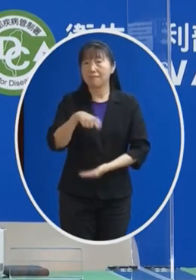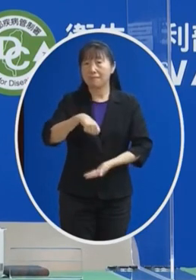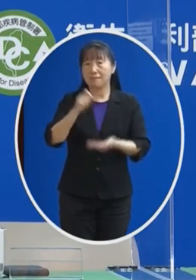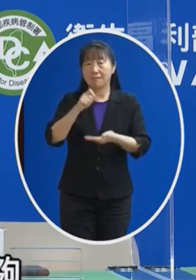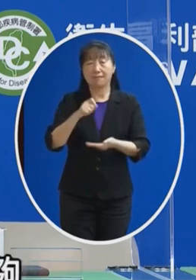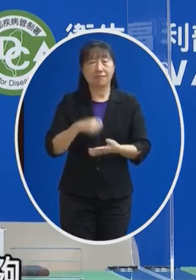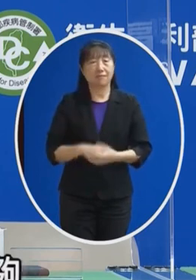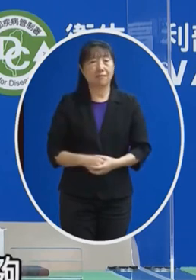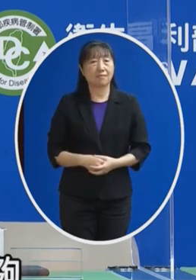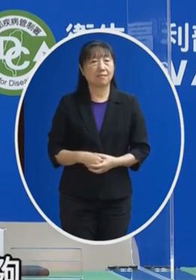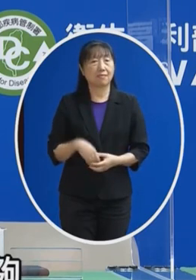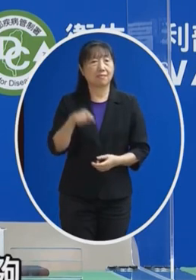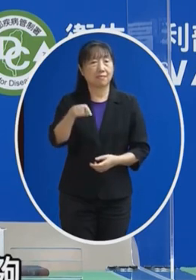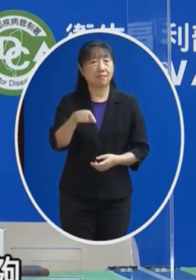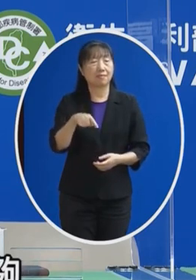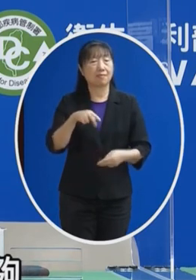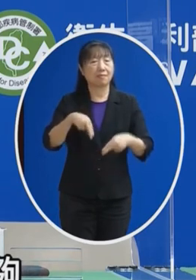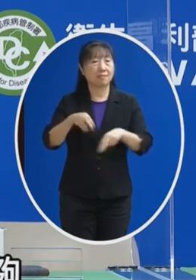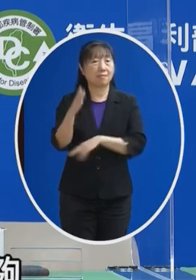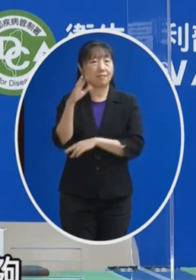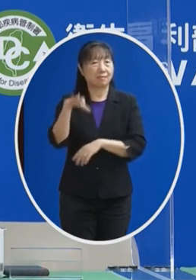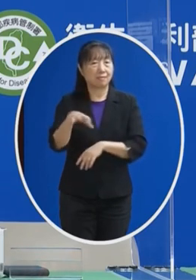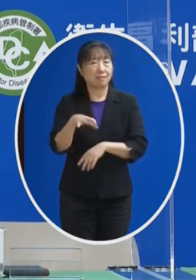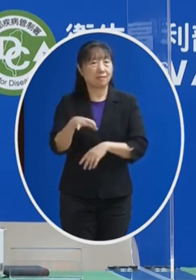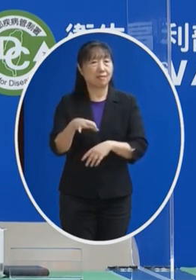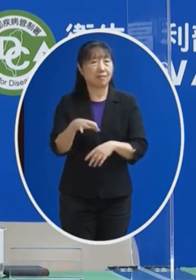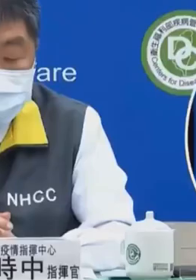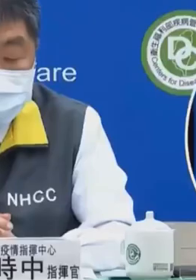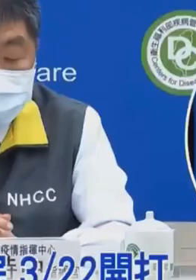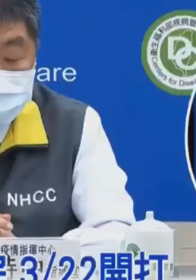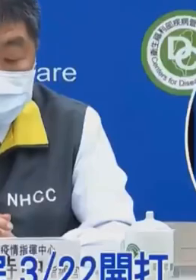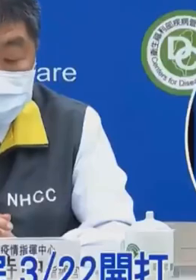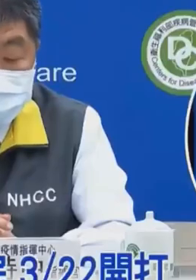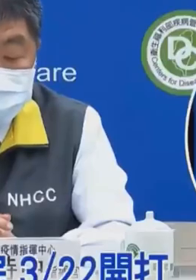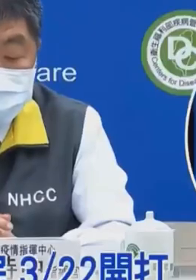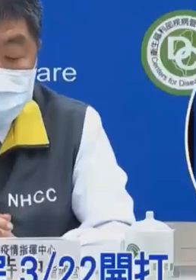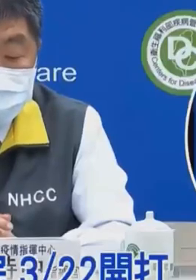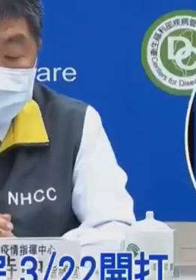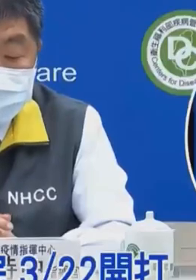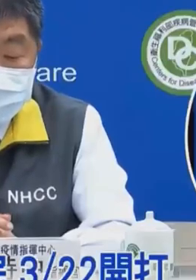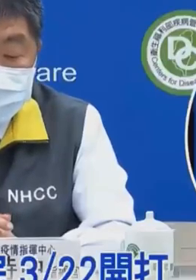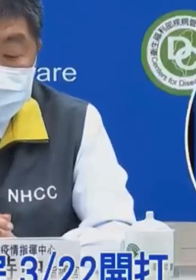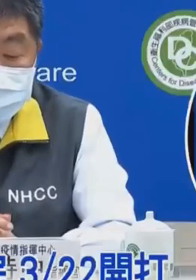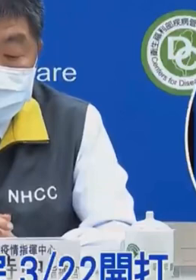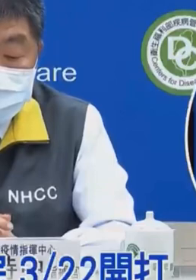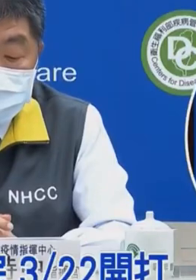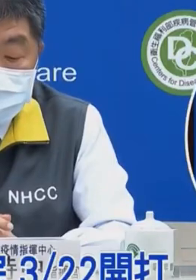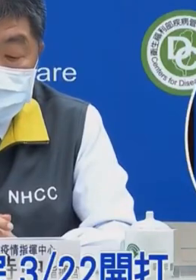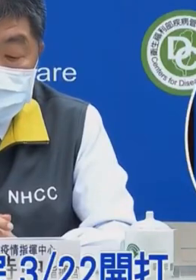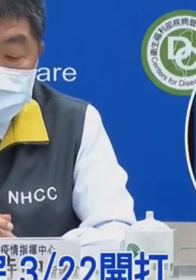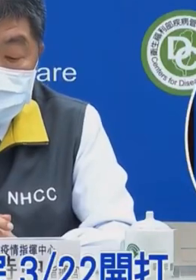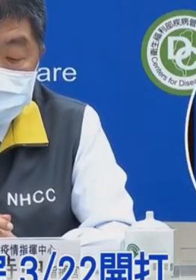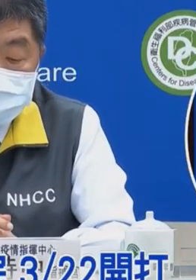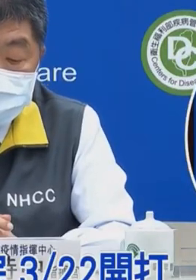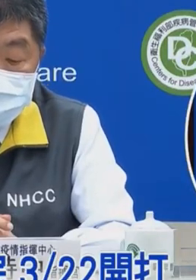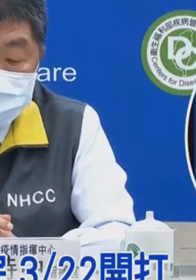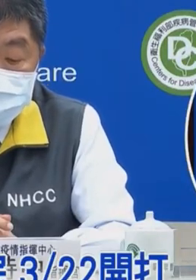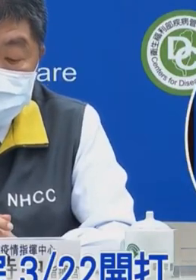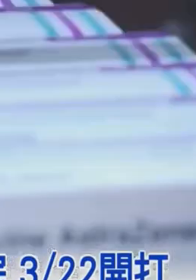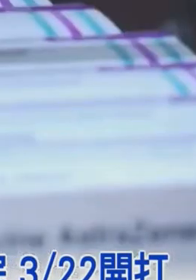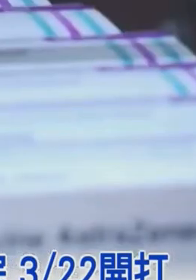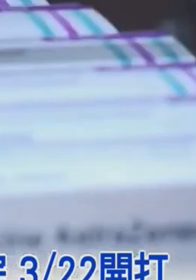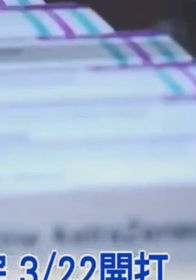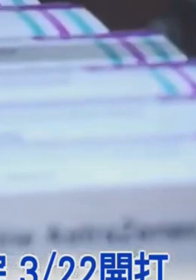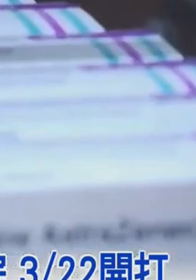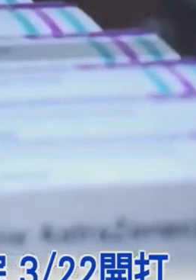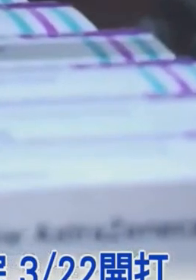长或者是我，是不是能够带头来打。 行政院长苏贞昌以及卫福部长陈时中有望带头施打。